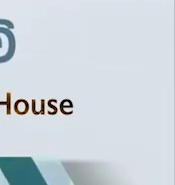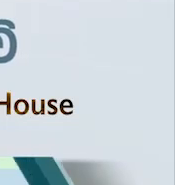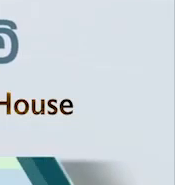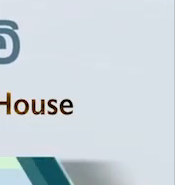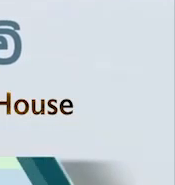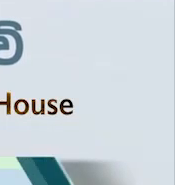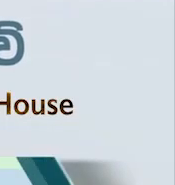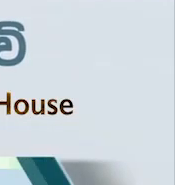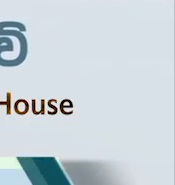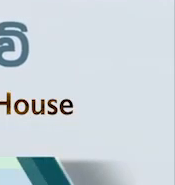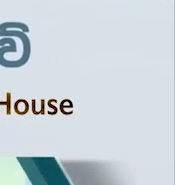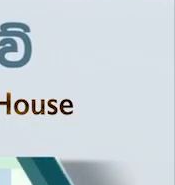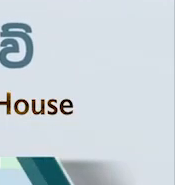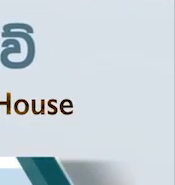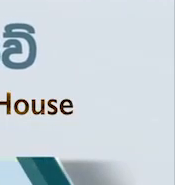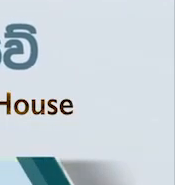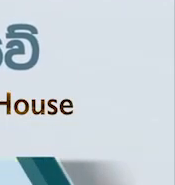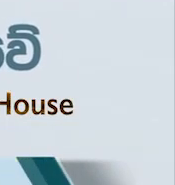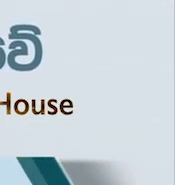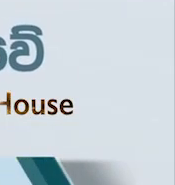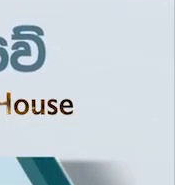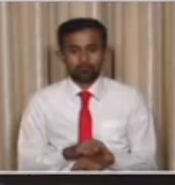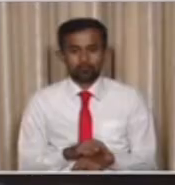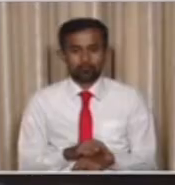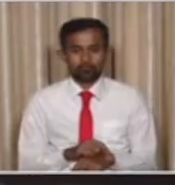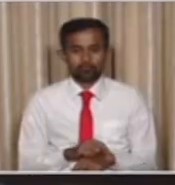लक्ष विस्सकट इडम वल हा गोवि बीम वल आयतिय हिमि वे